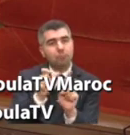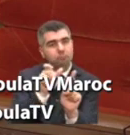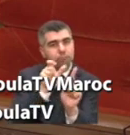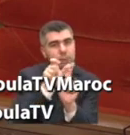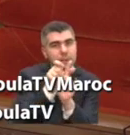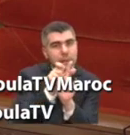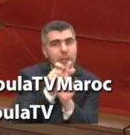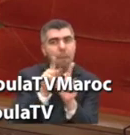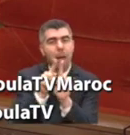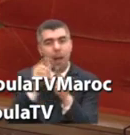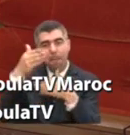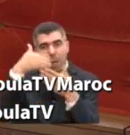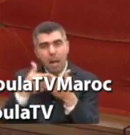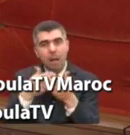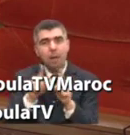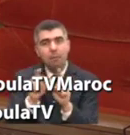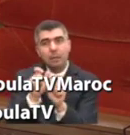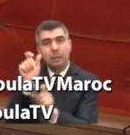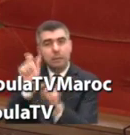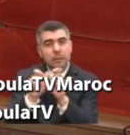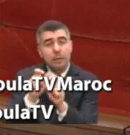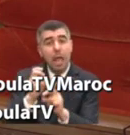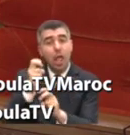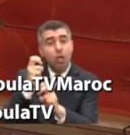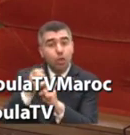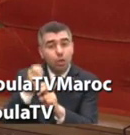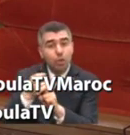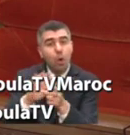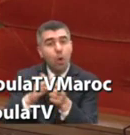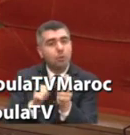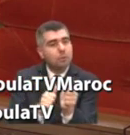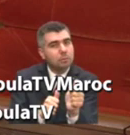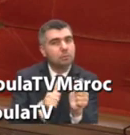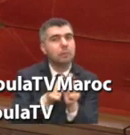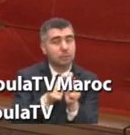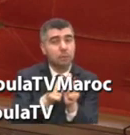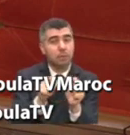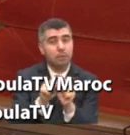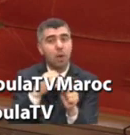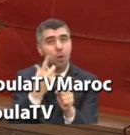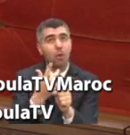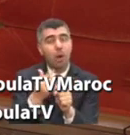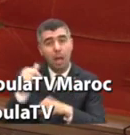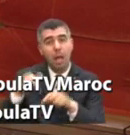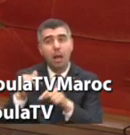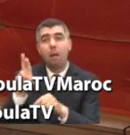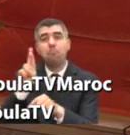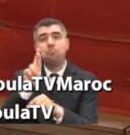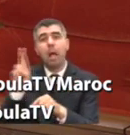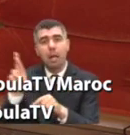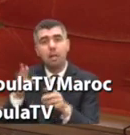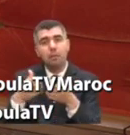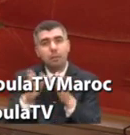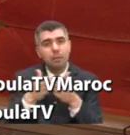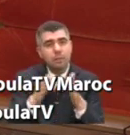من الاضطرابات ديال الادمان، ومجموعه ديال المراكز اللي تم فتحها مع شركاء، وكذلك مراكز